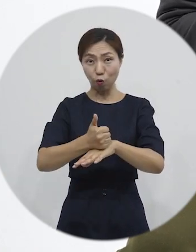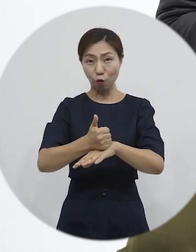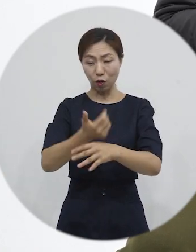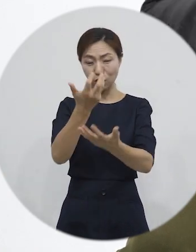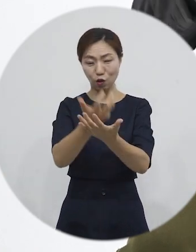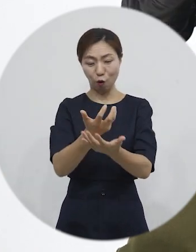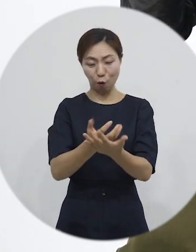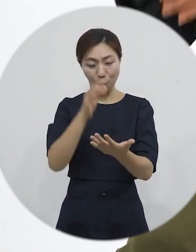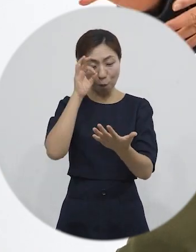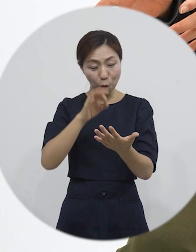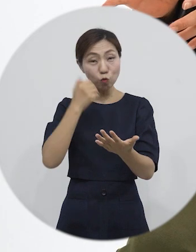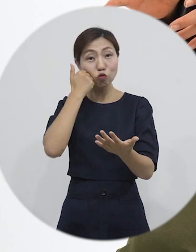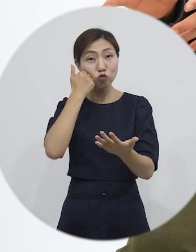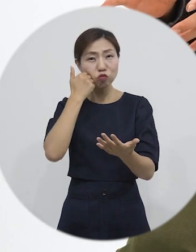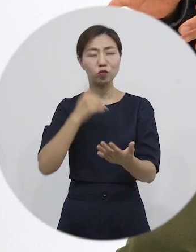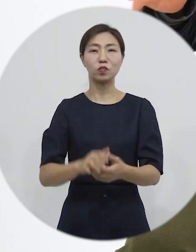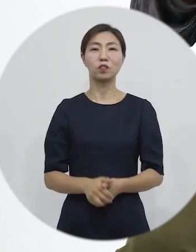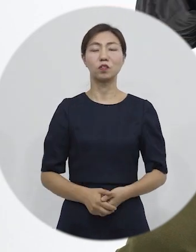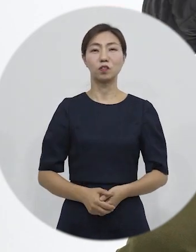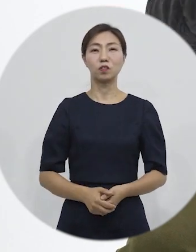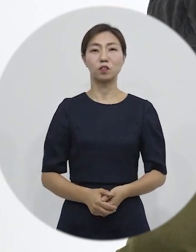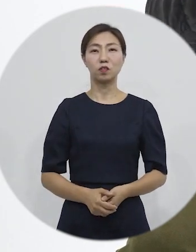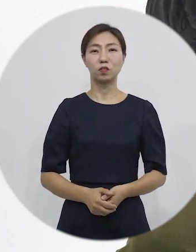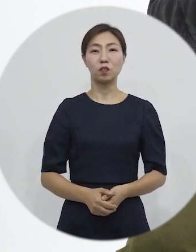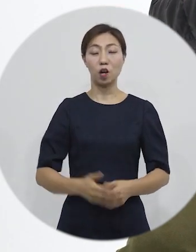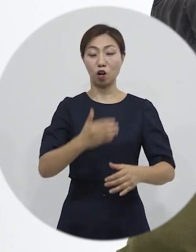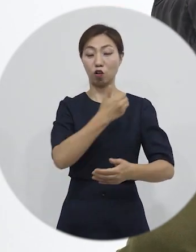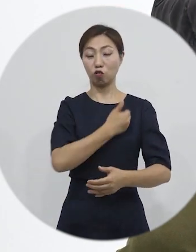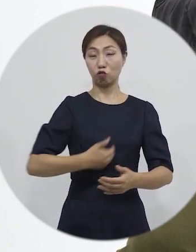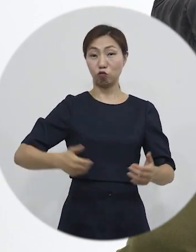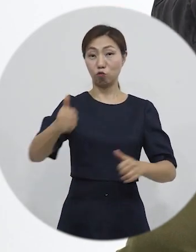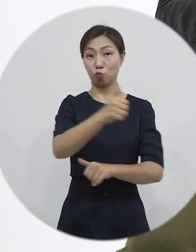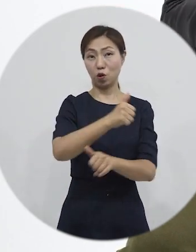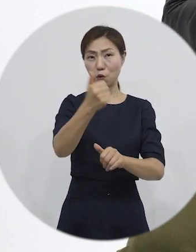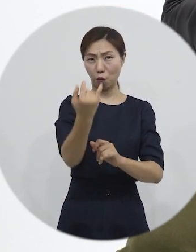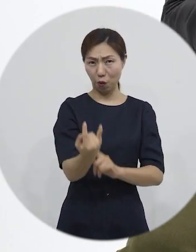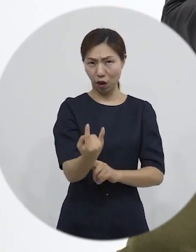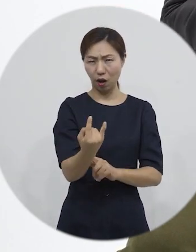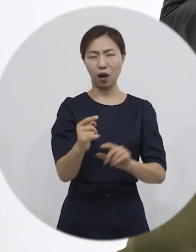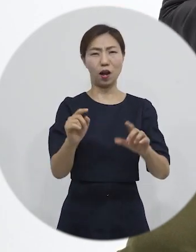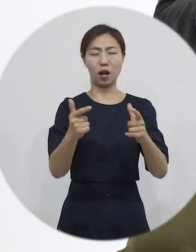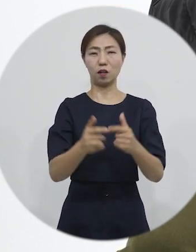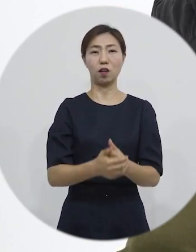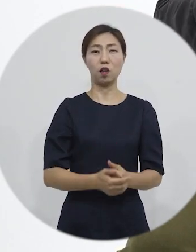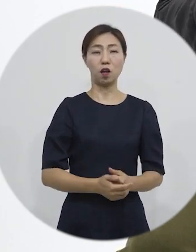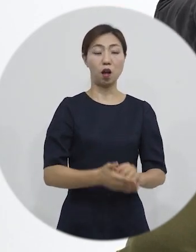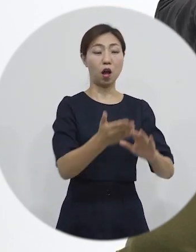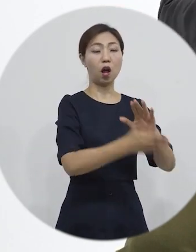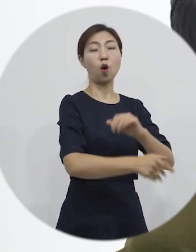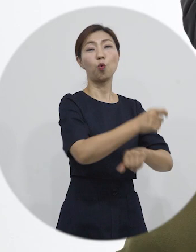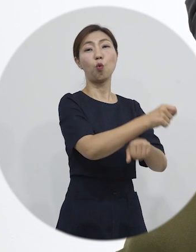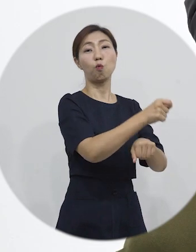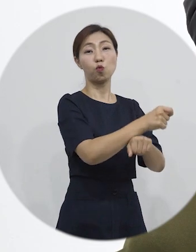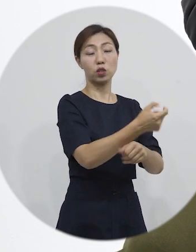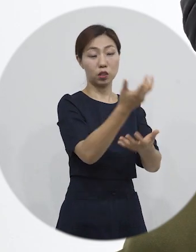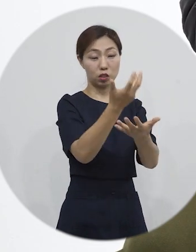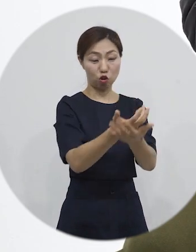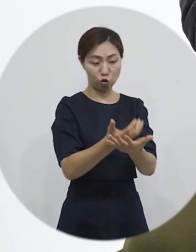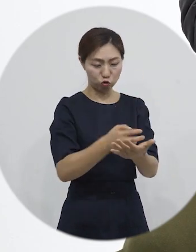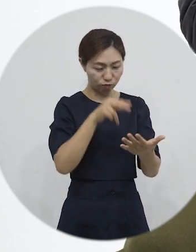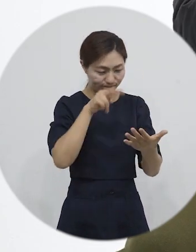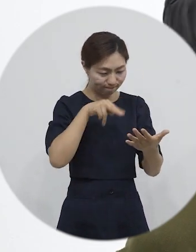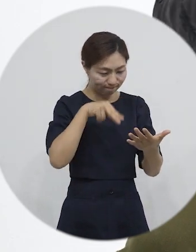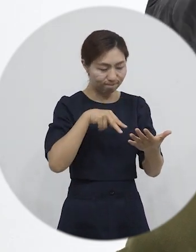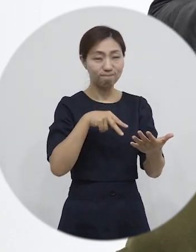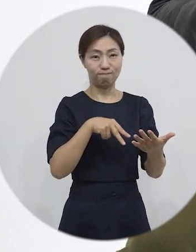사람은 의회가 아니라 그러니까 사업부서 공무원분들입니다. 그러니까 이분들이 이 결산안에 대한